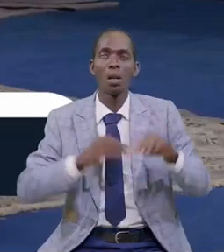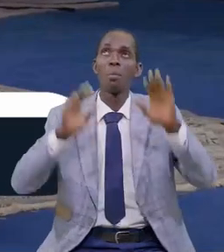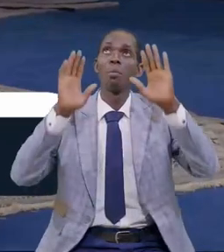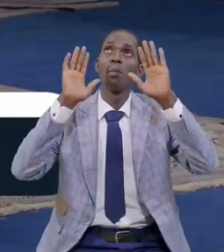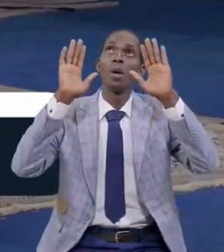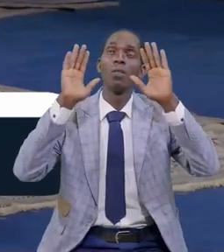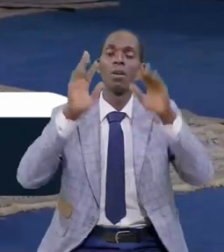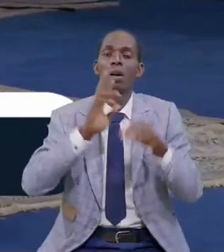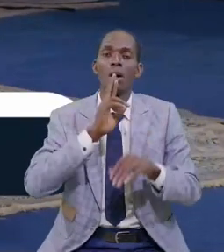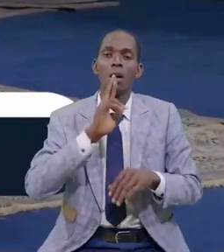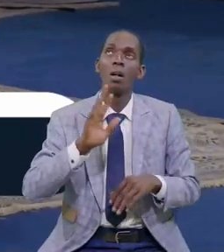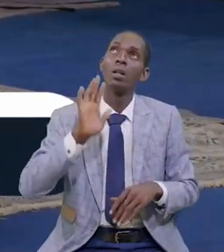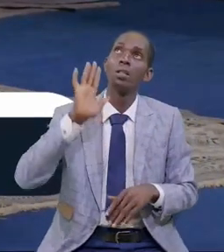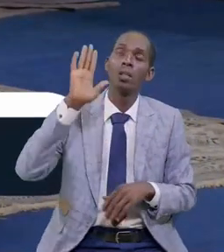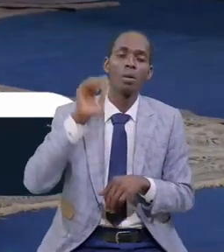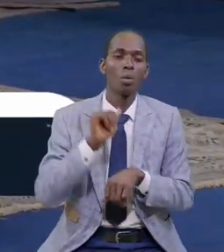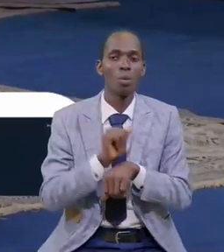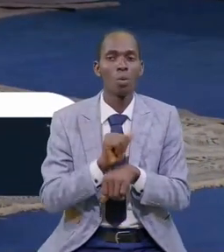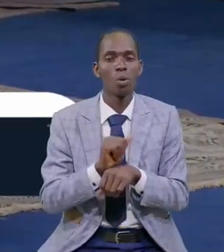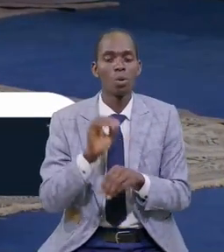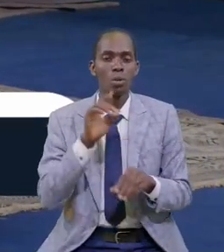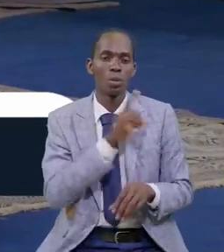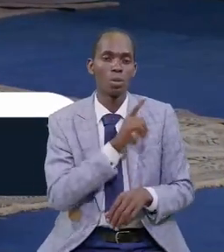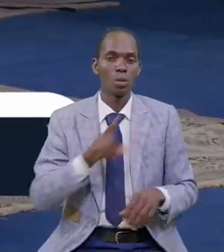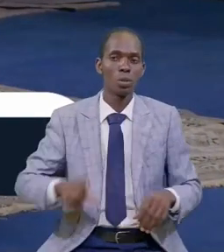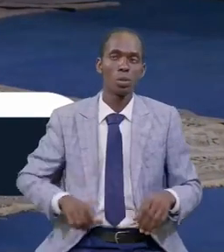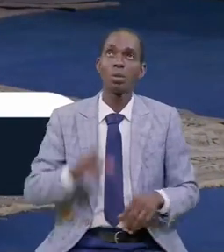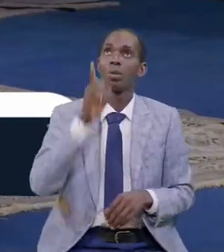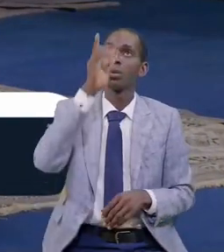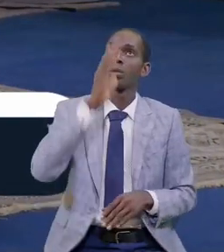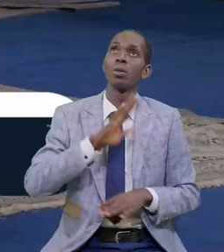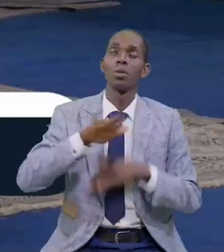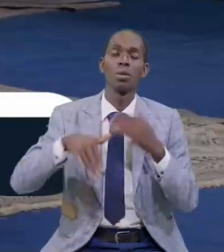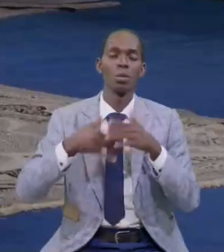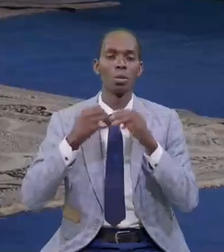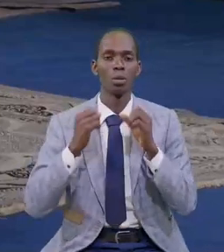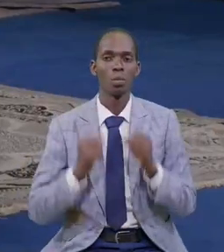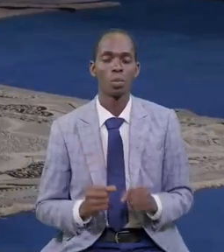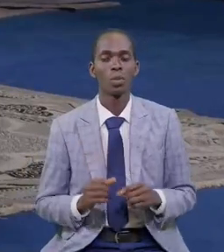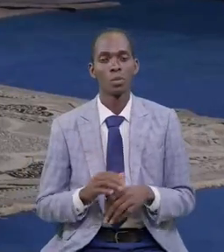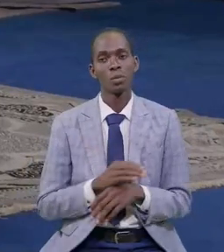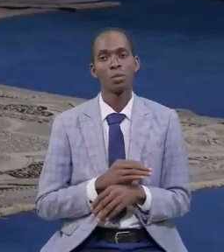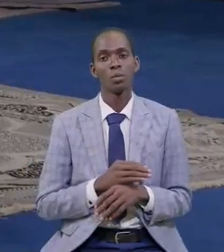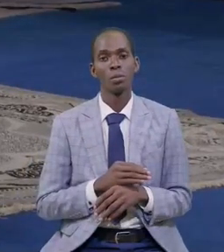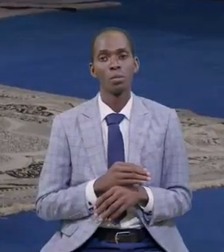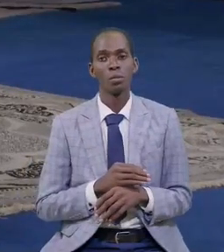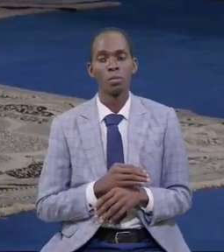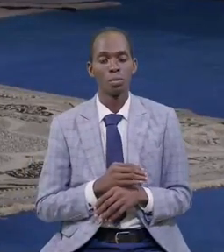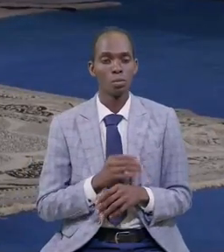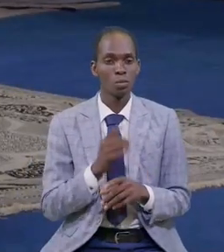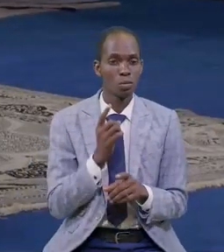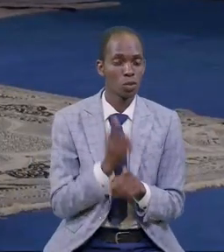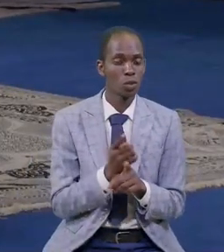et admirable Seigneur Dieu tout-puissant tes voix sont justes et